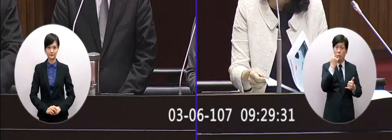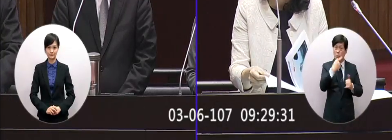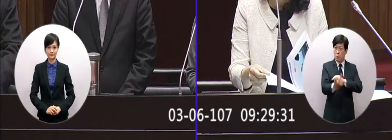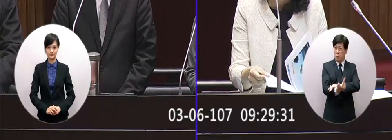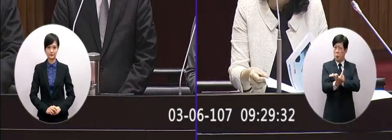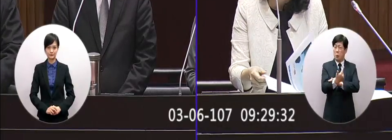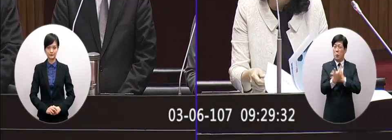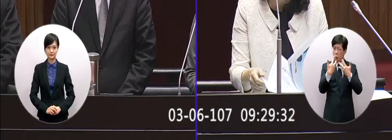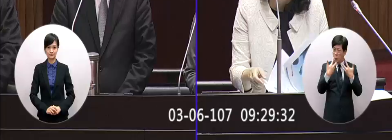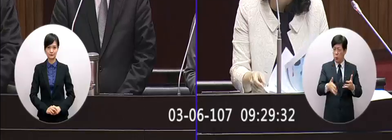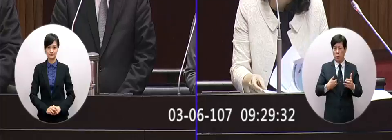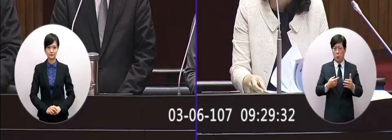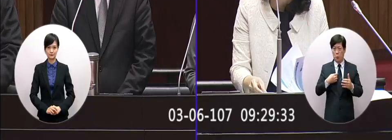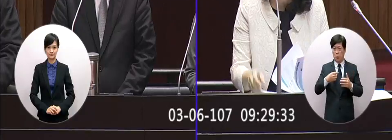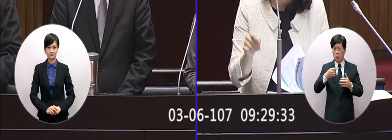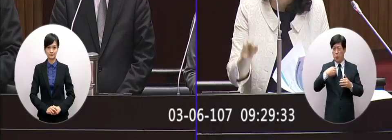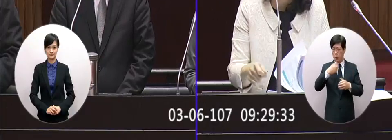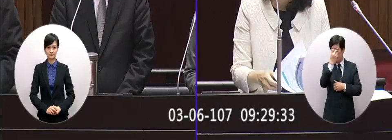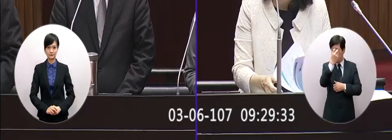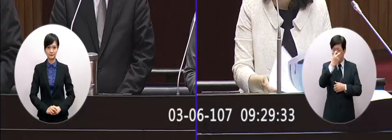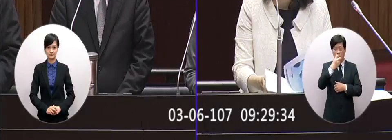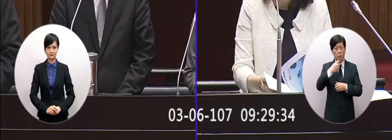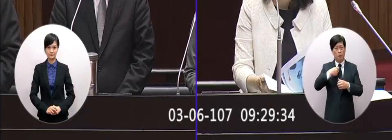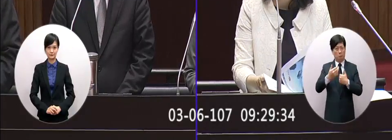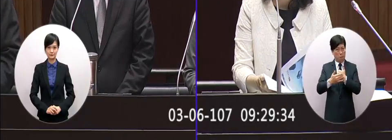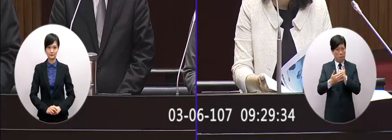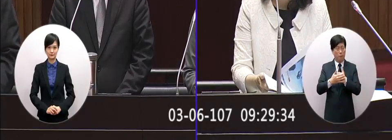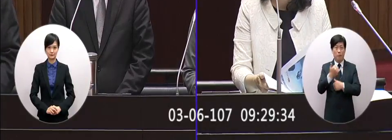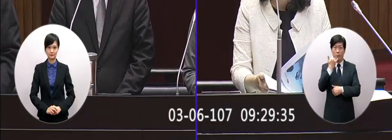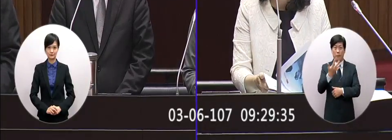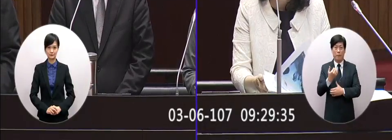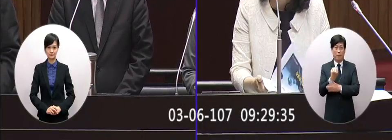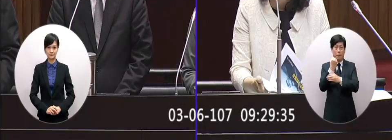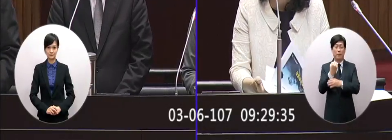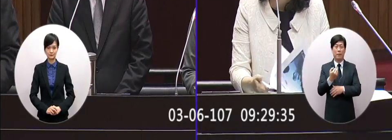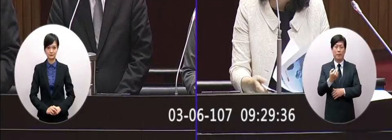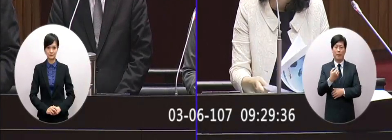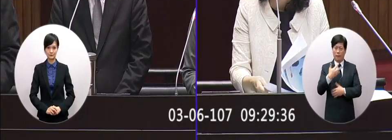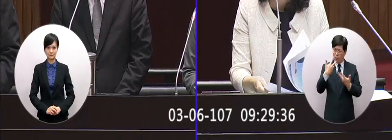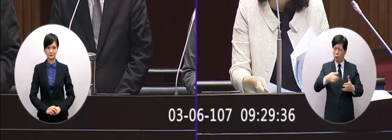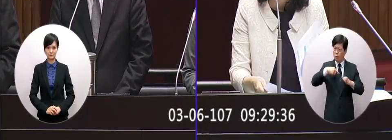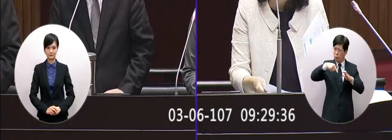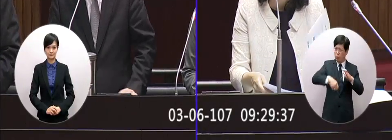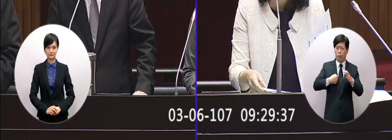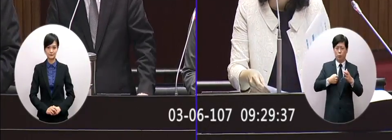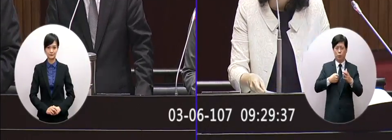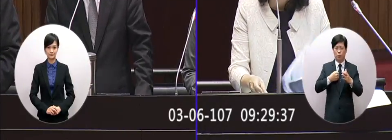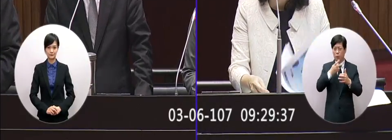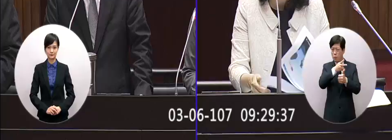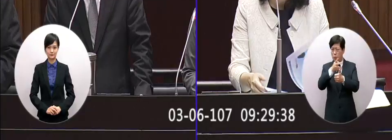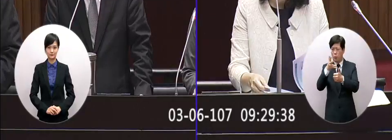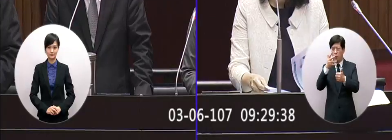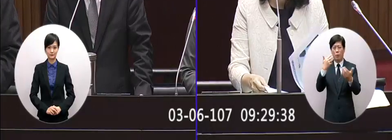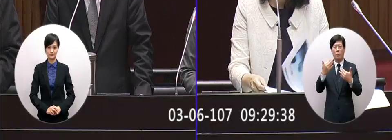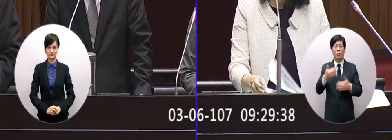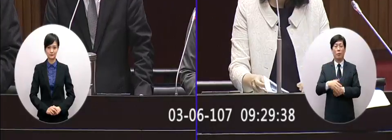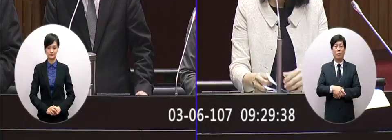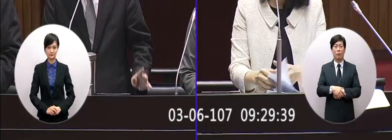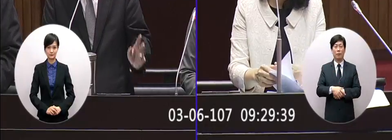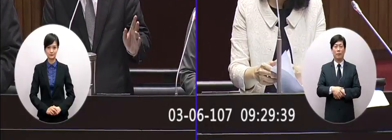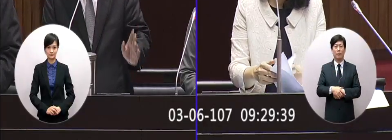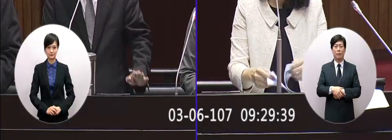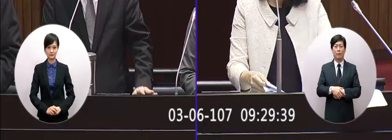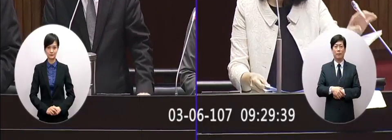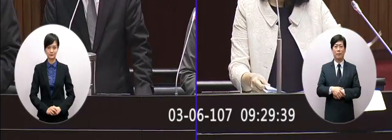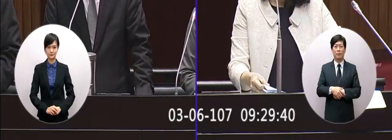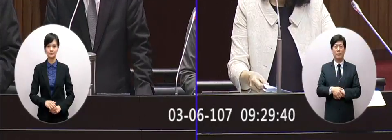够多多深入的了解，然后给予支持，好不好？真的要深入了解，给予支持。 徐委员，